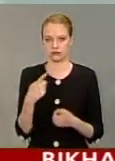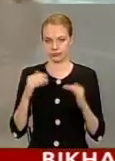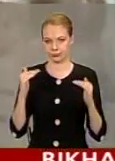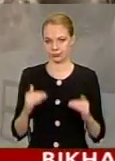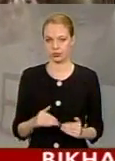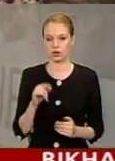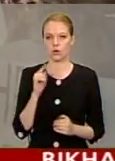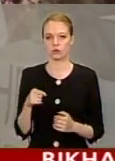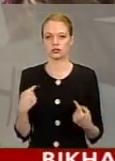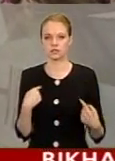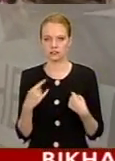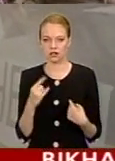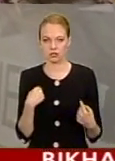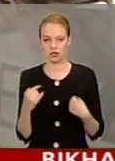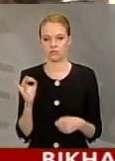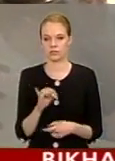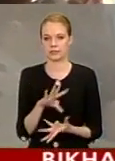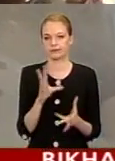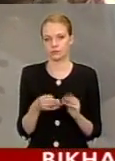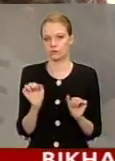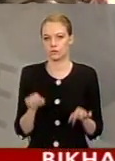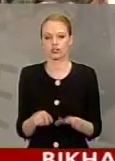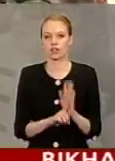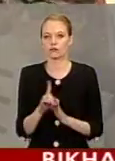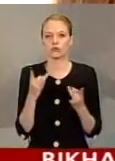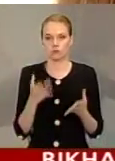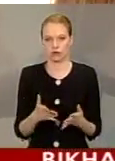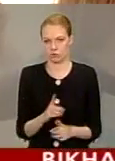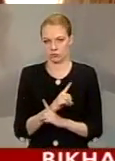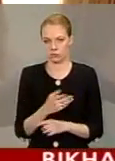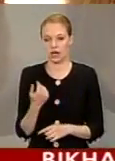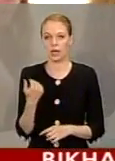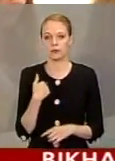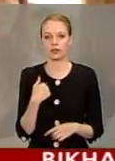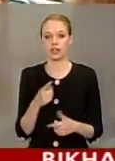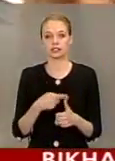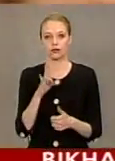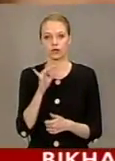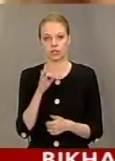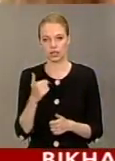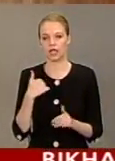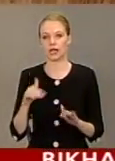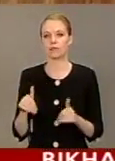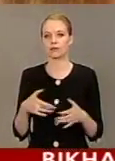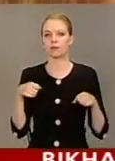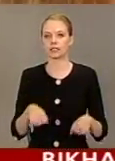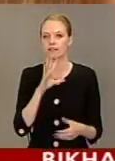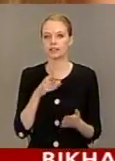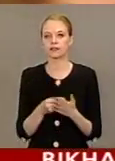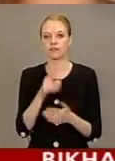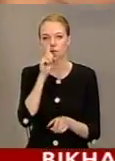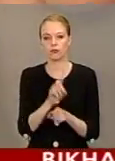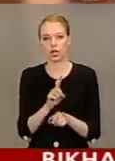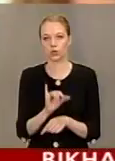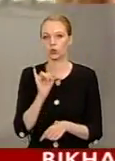деградируют, они страдают и в конце концов может наступить просто летальный исход. Меня зовут Нина, я представляю права своего братика.